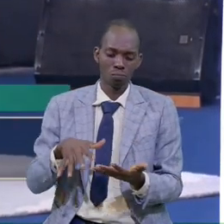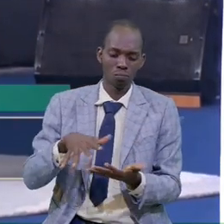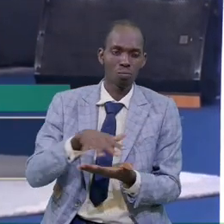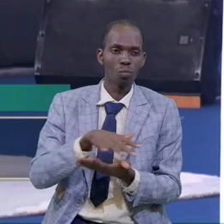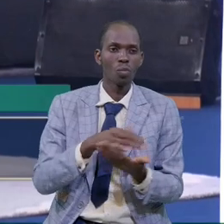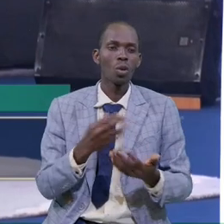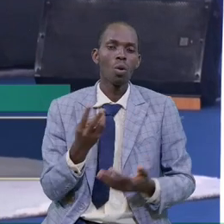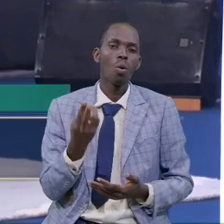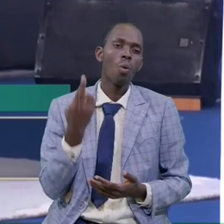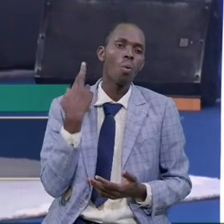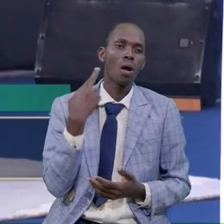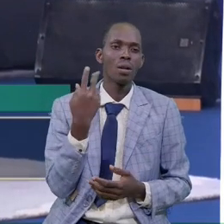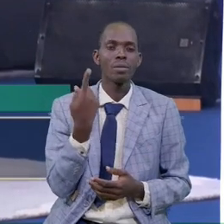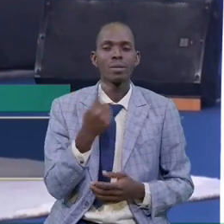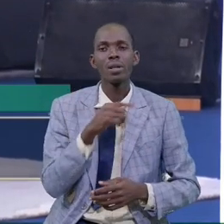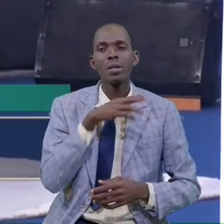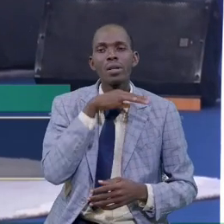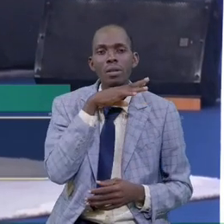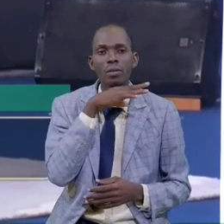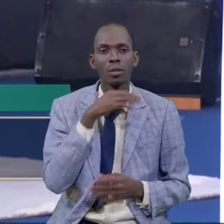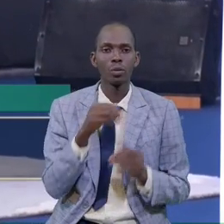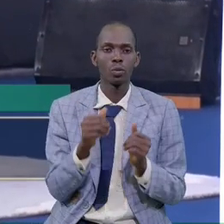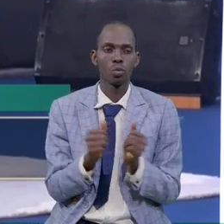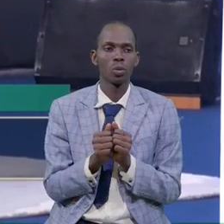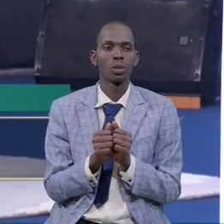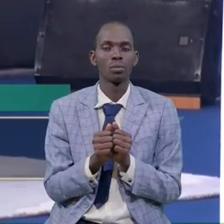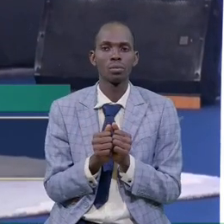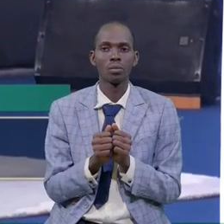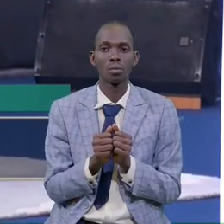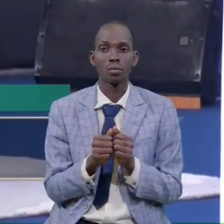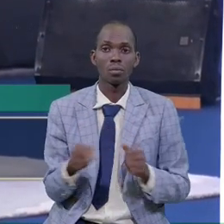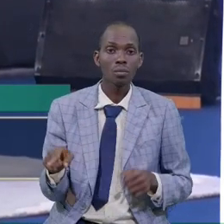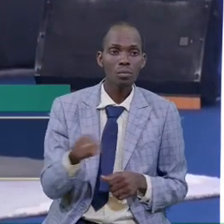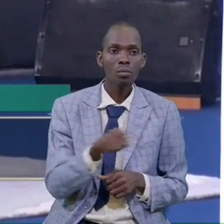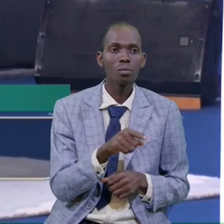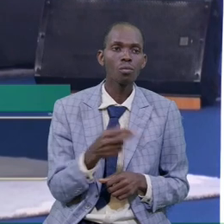Ils se souillèrent par leurs œuvres.